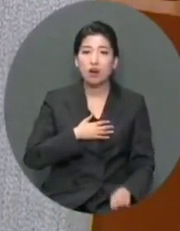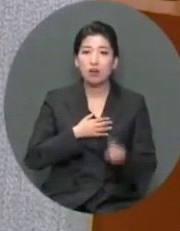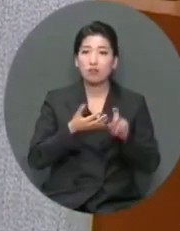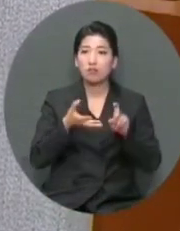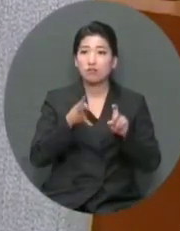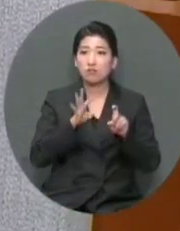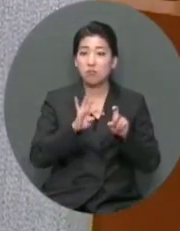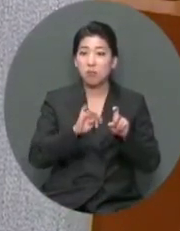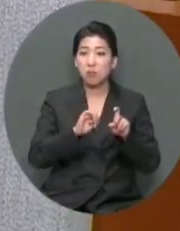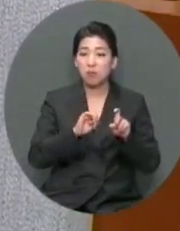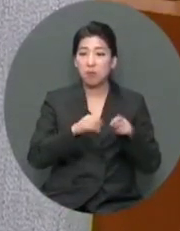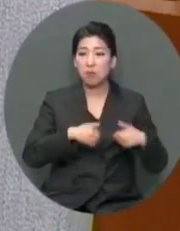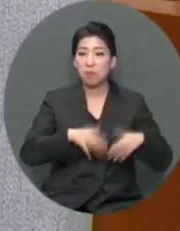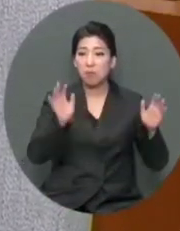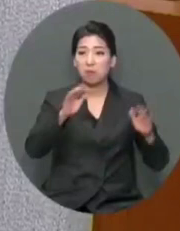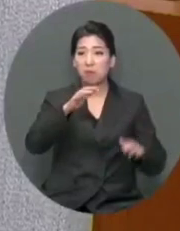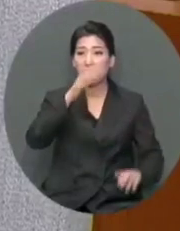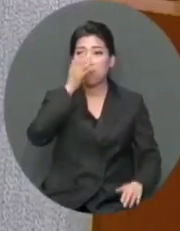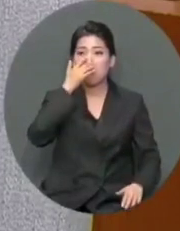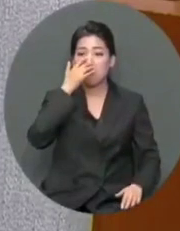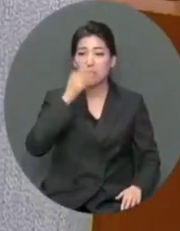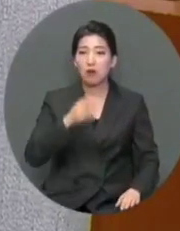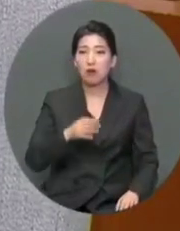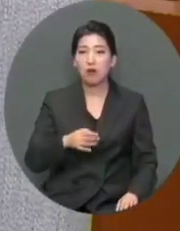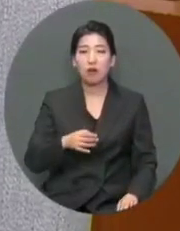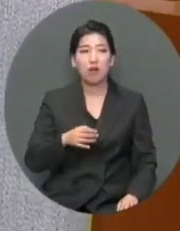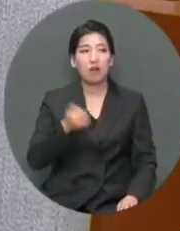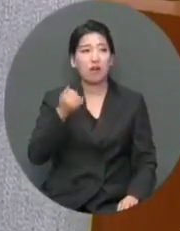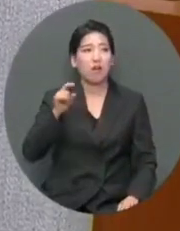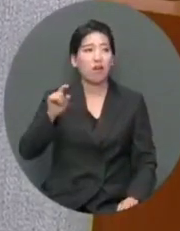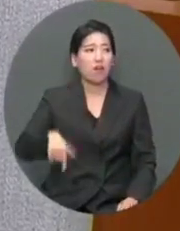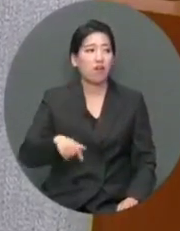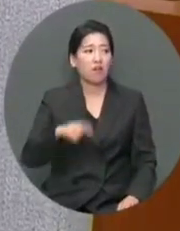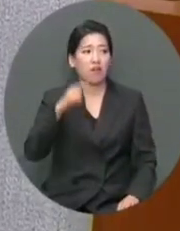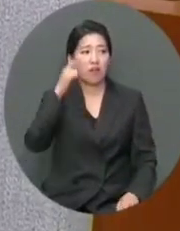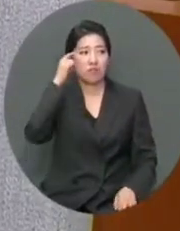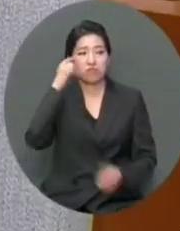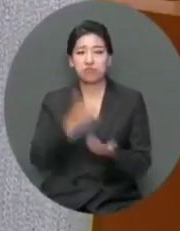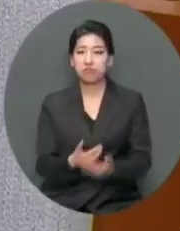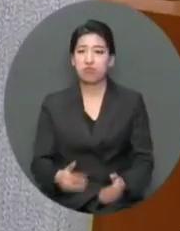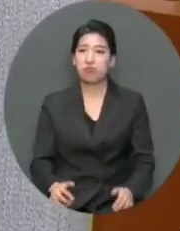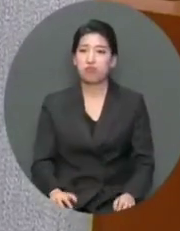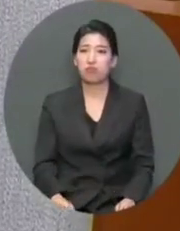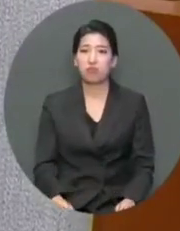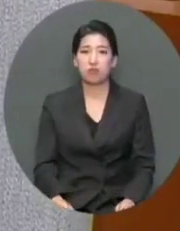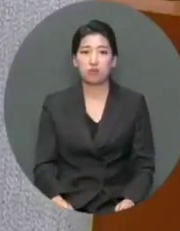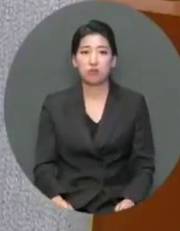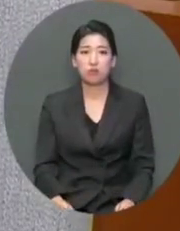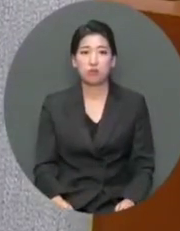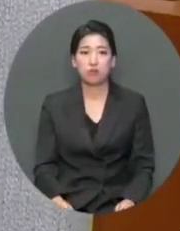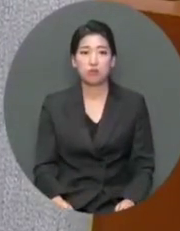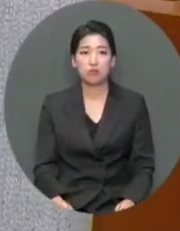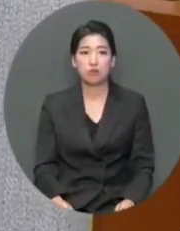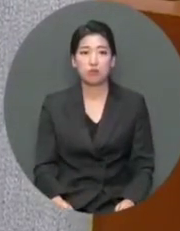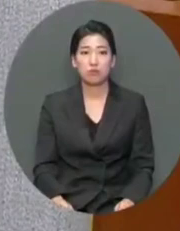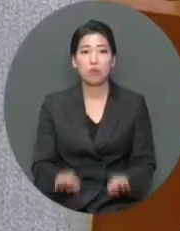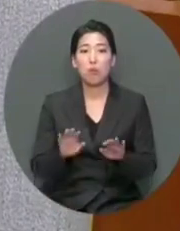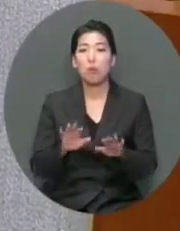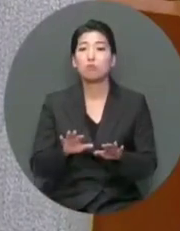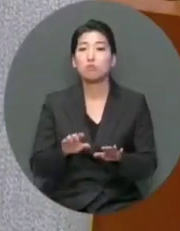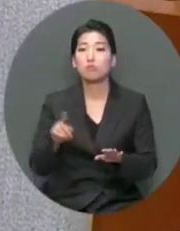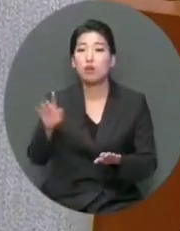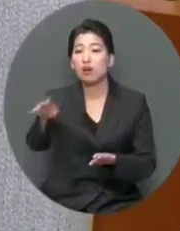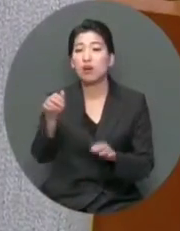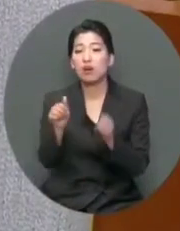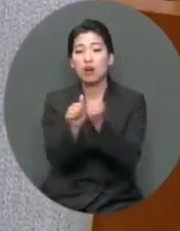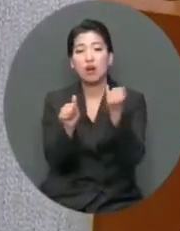정도 무감하게 살아가는 분도 있는데 그렇지 못하거든요. 근데 오늘 처남께서 오셔가지고요.